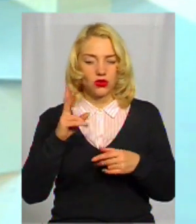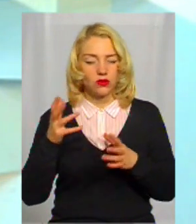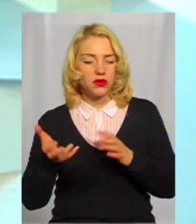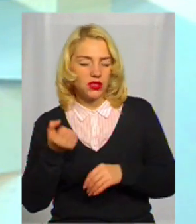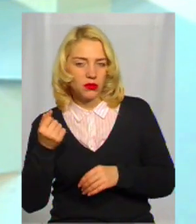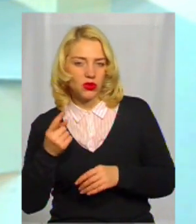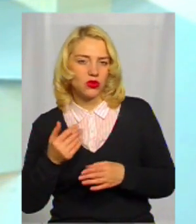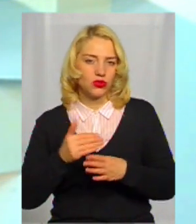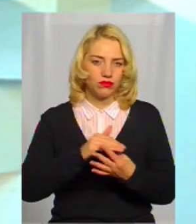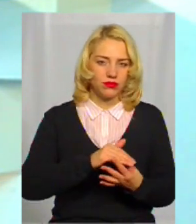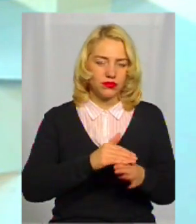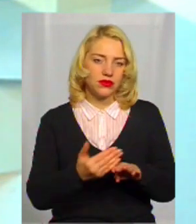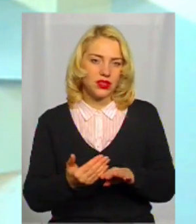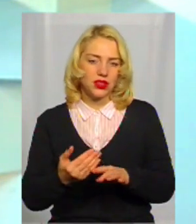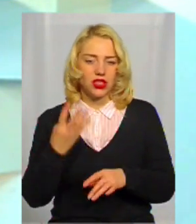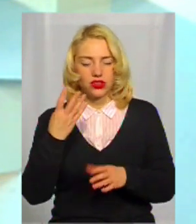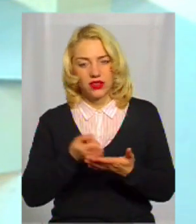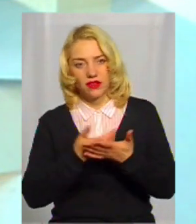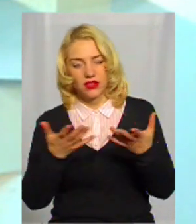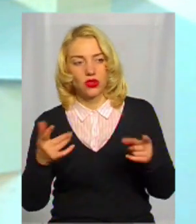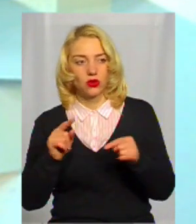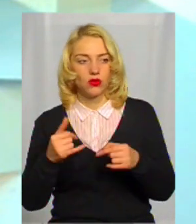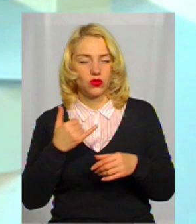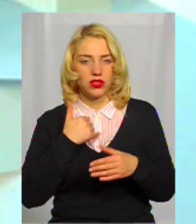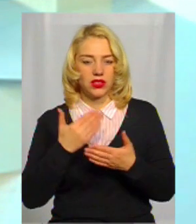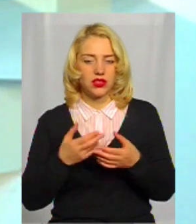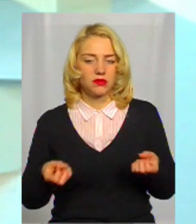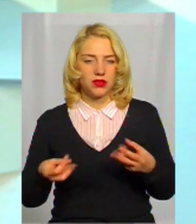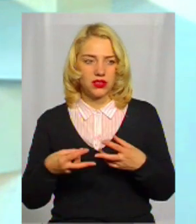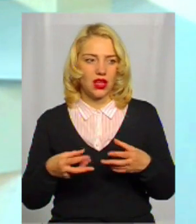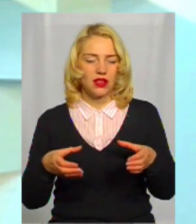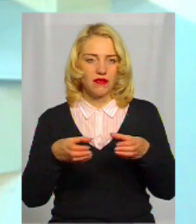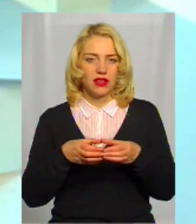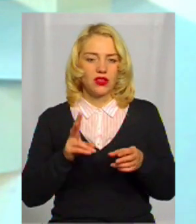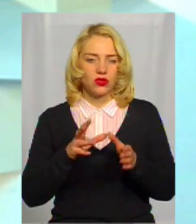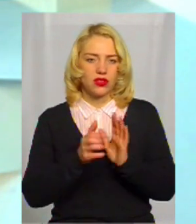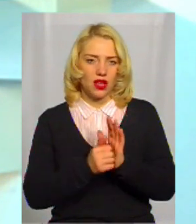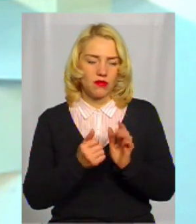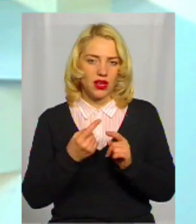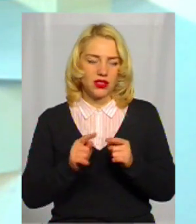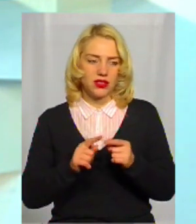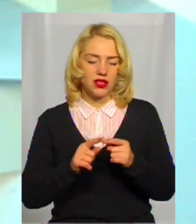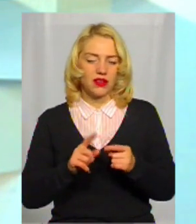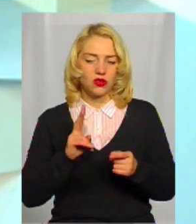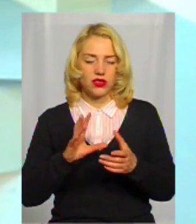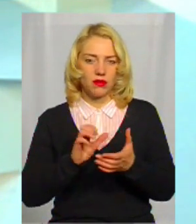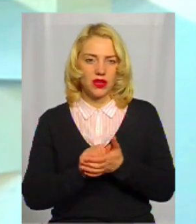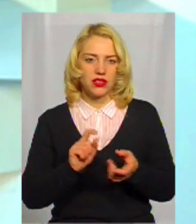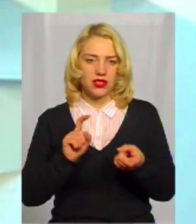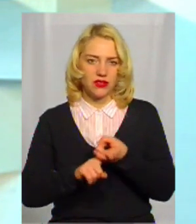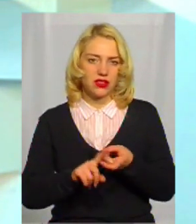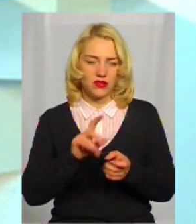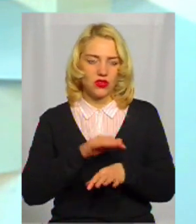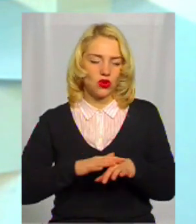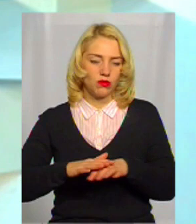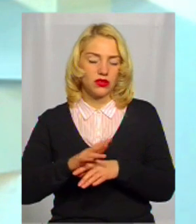додумає, четвертий висвітлить. Тому в нас є спеціальний відділ, який займається, відділ зв'язків з громадськістю. Ну і